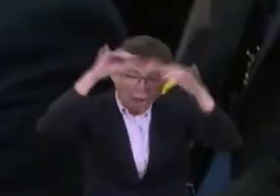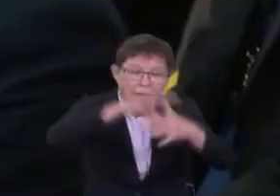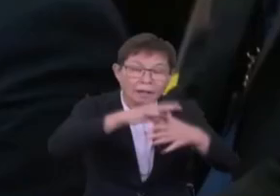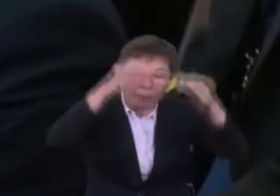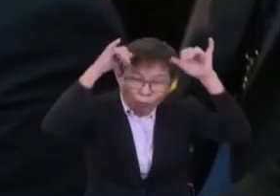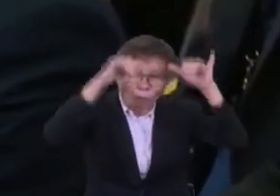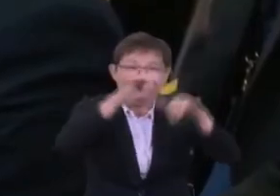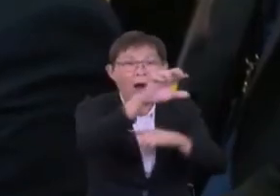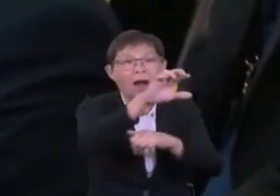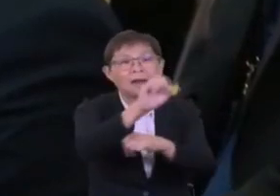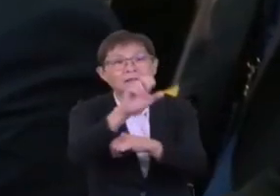Idul Adha